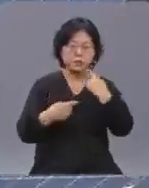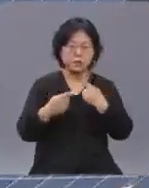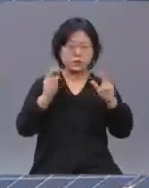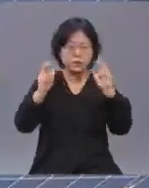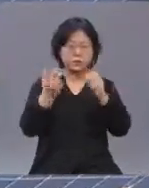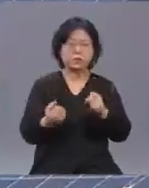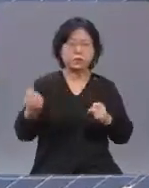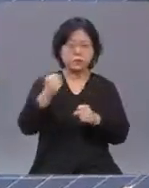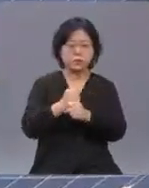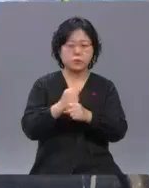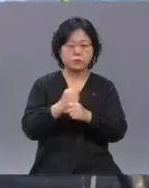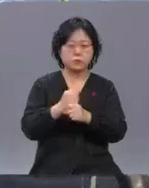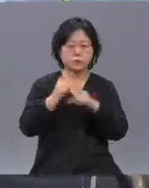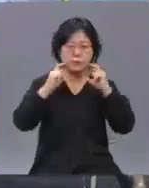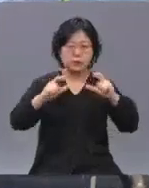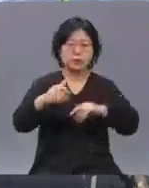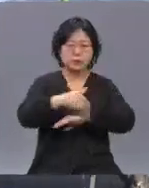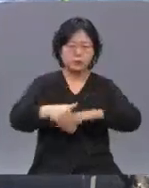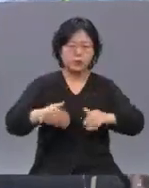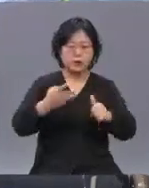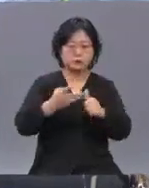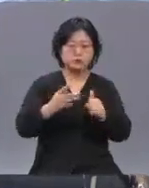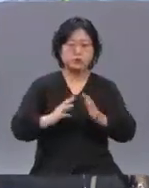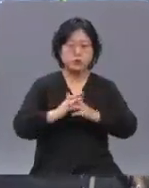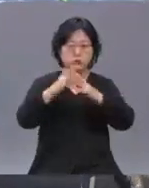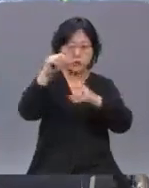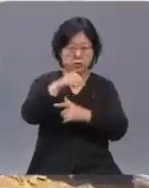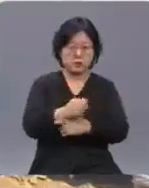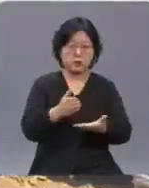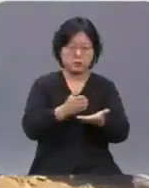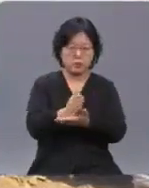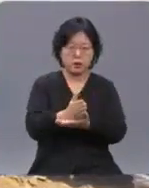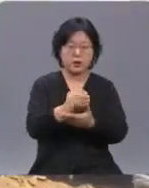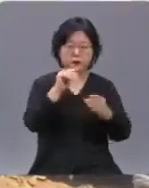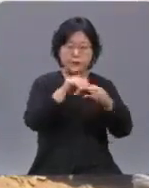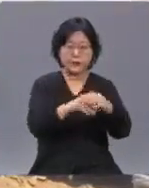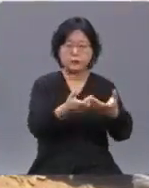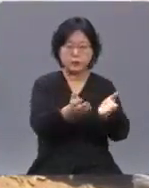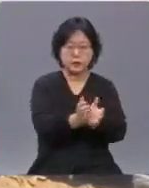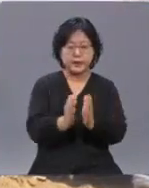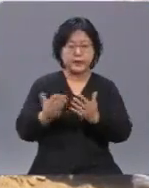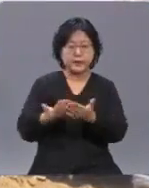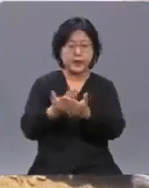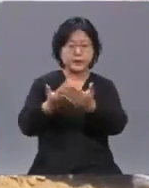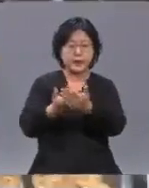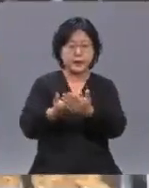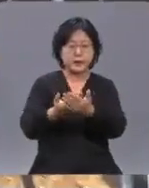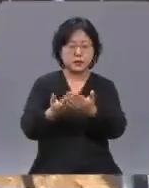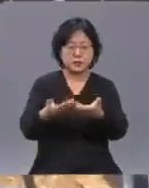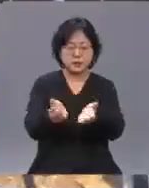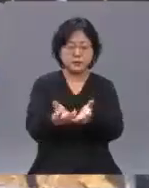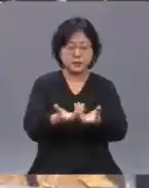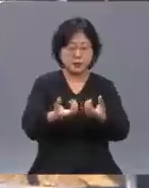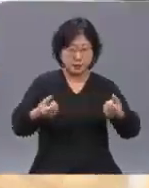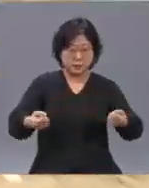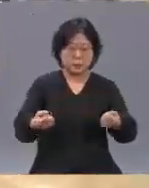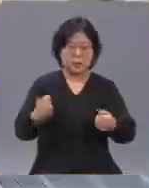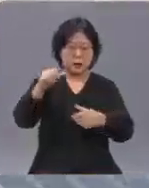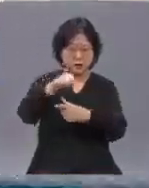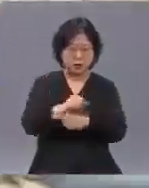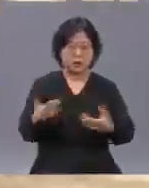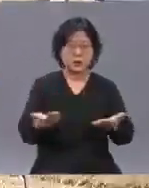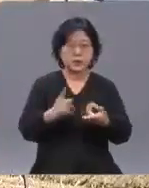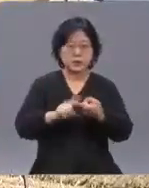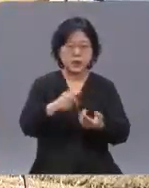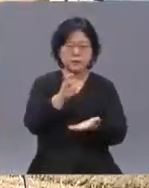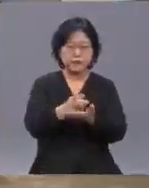원상회복을 요구할 예정이고 군 건축 허각과 내의에 복합민원팀과 개발행위팀을 별도로 둬서 허가 업무에